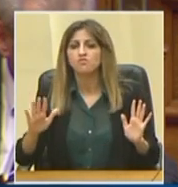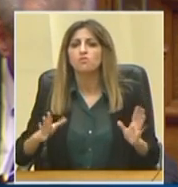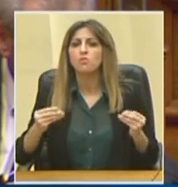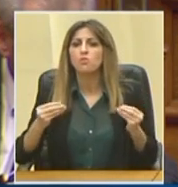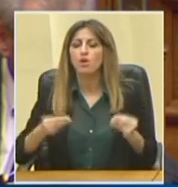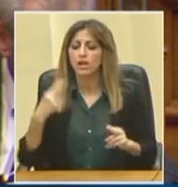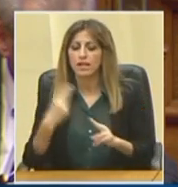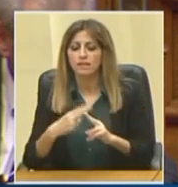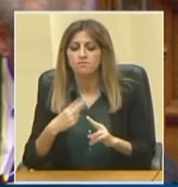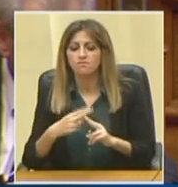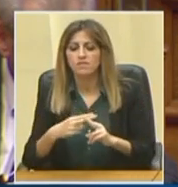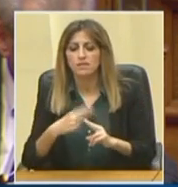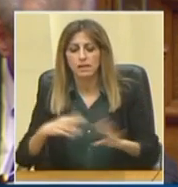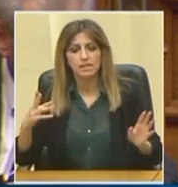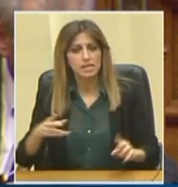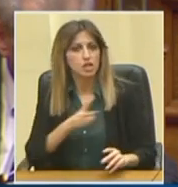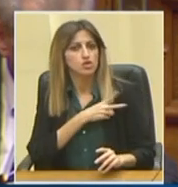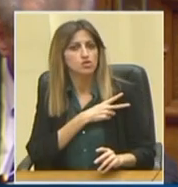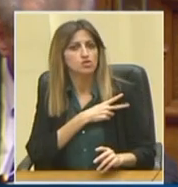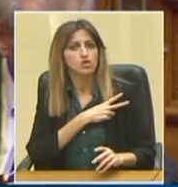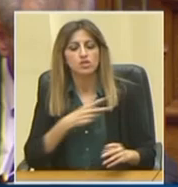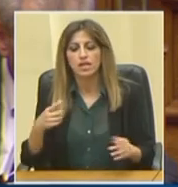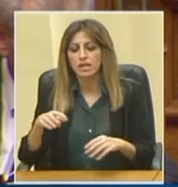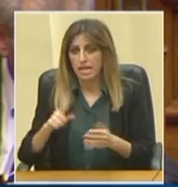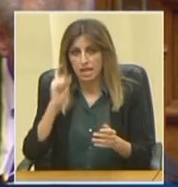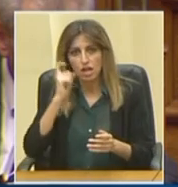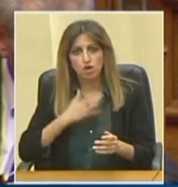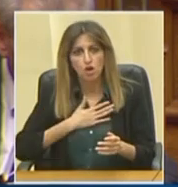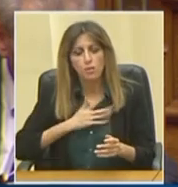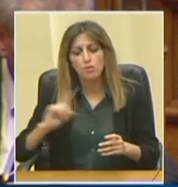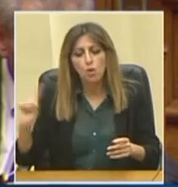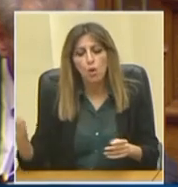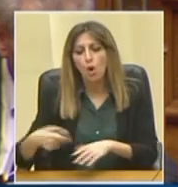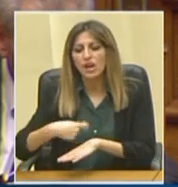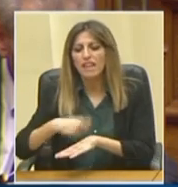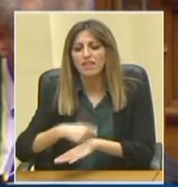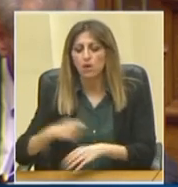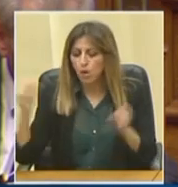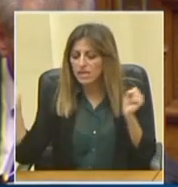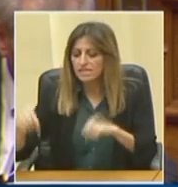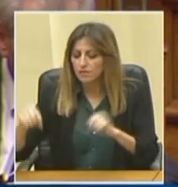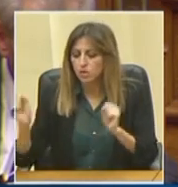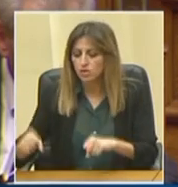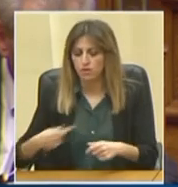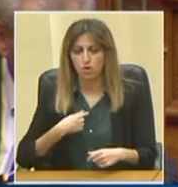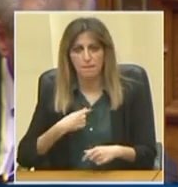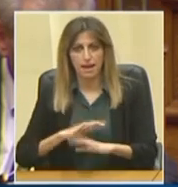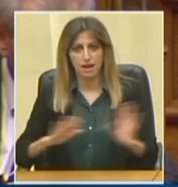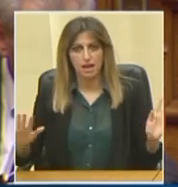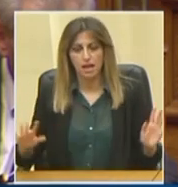κανείς άλλος συνταγματολόγος δεν έχει την αντίθετη άποψη. Δηλαδή αυτή που λέγει ότι η πρώτη